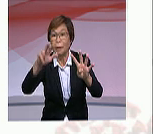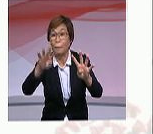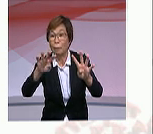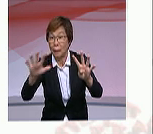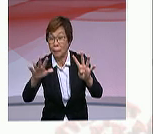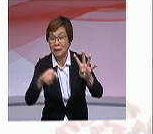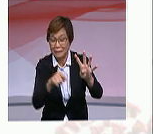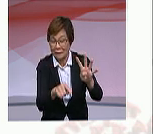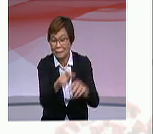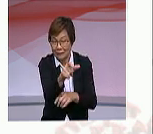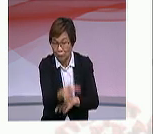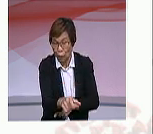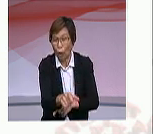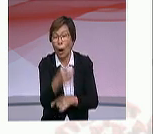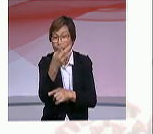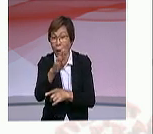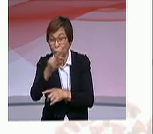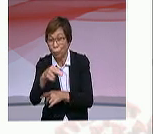14,345 dan kes ke